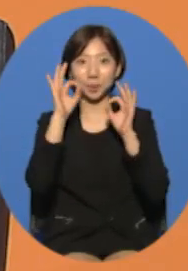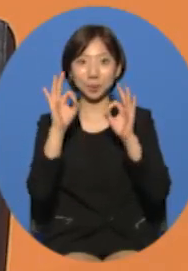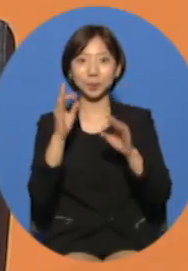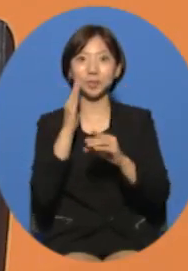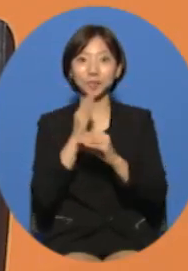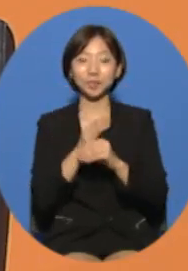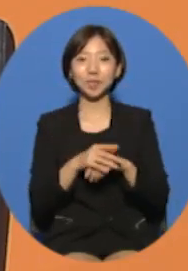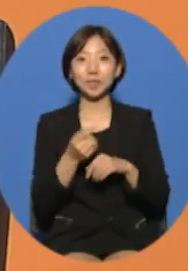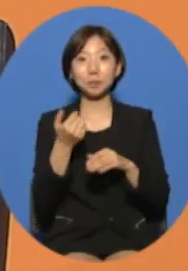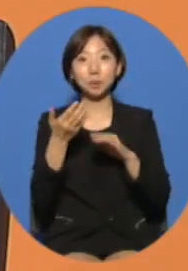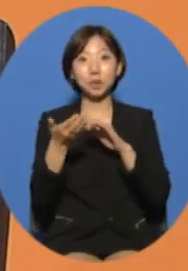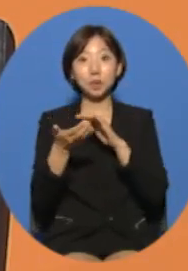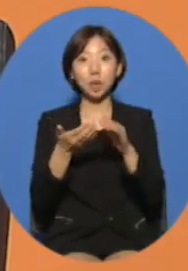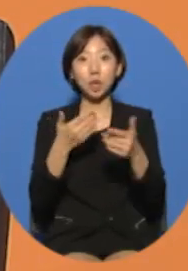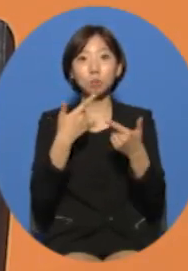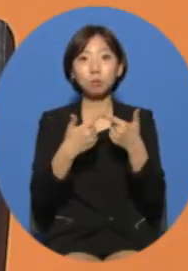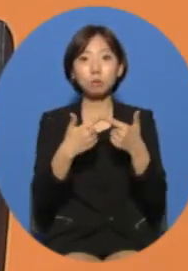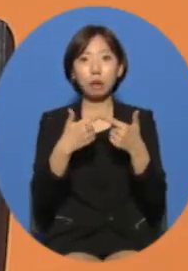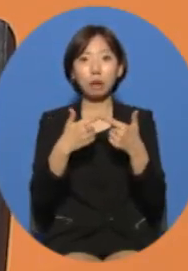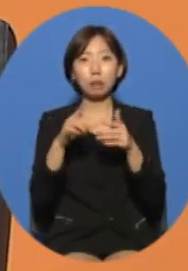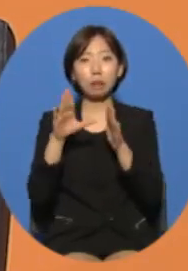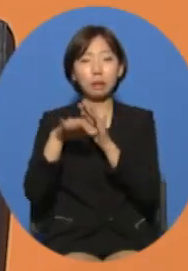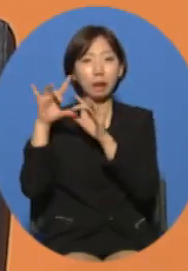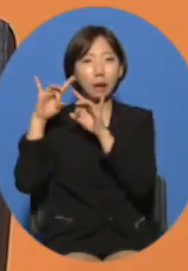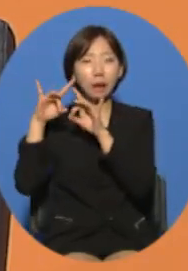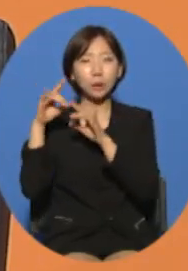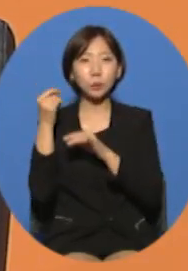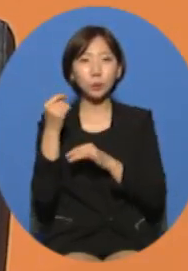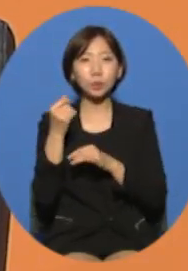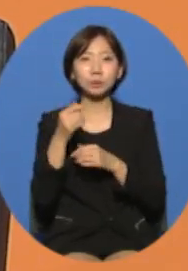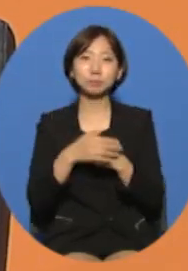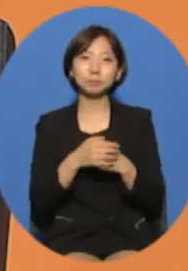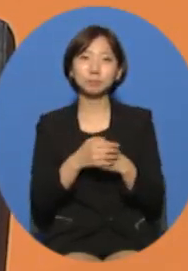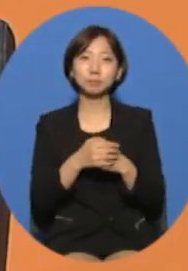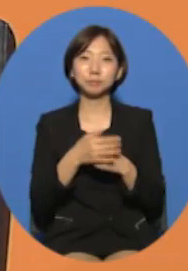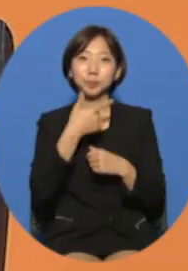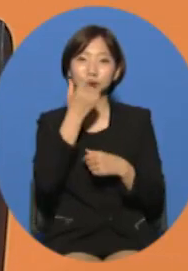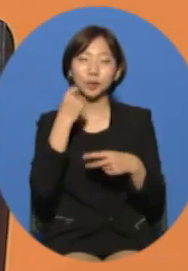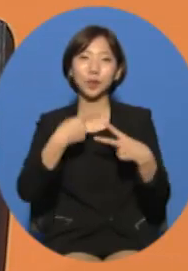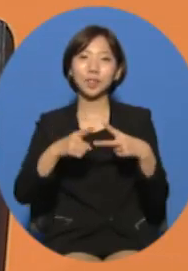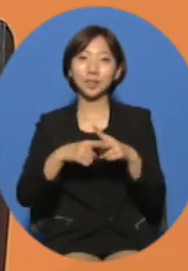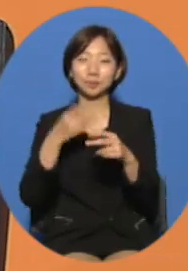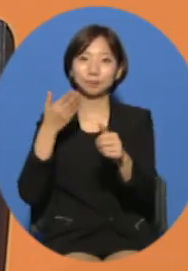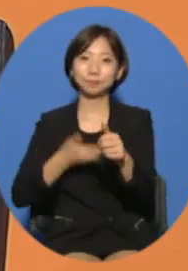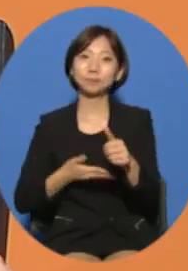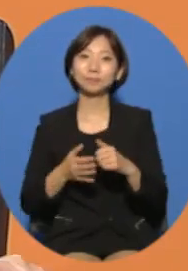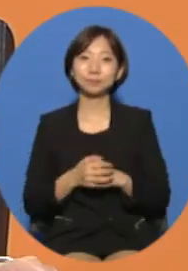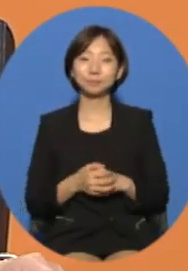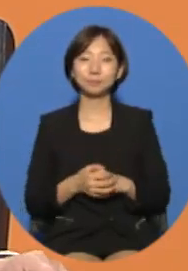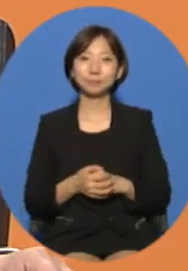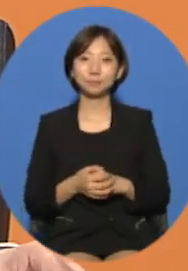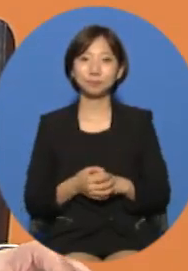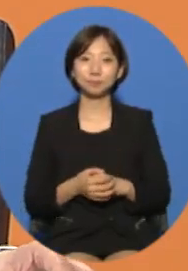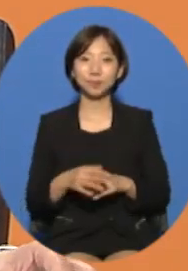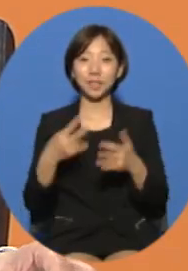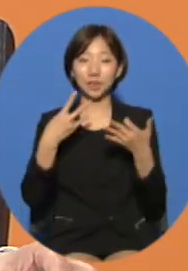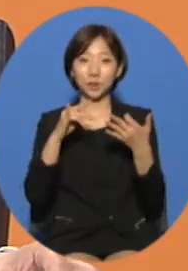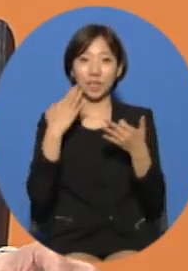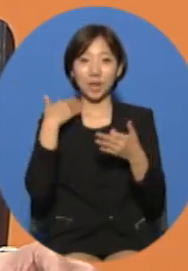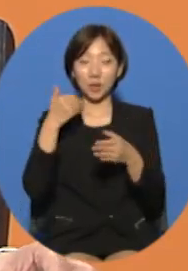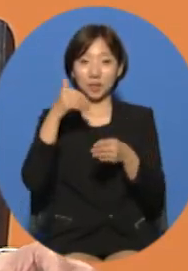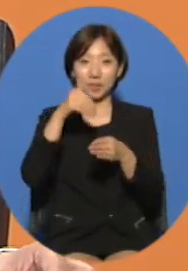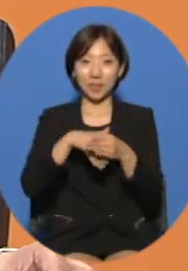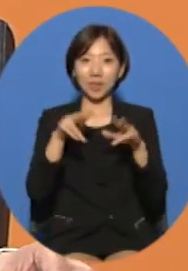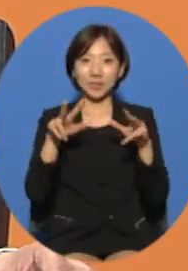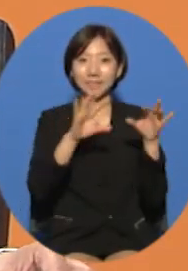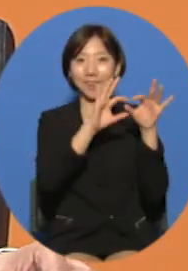전에 저희 부산 연결했을 때 좀 오디오 상태가 약간 고르지 못했는데 그 점 여러분께 양해 부탁드리도록 하겠습니다. 자, 19대 대통령 선거가